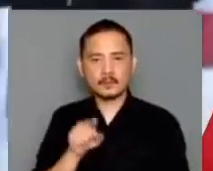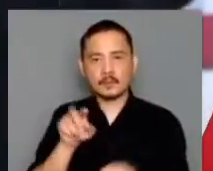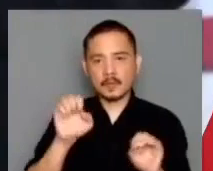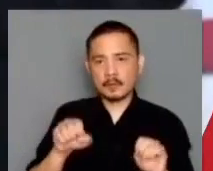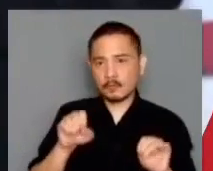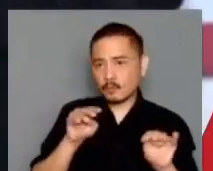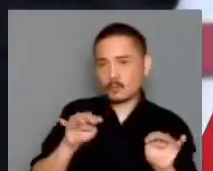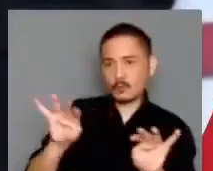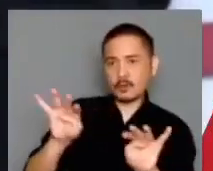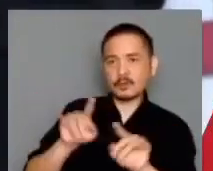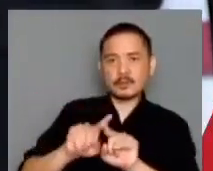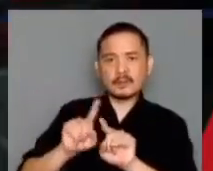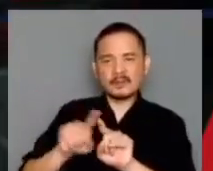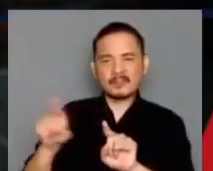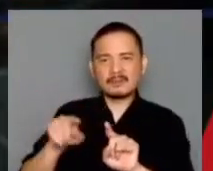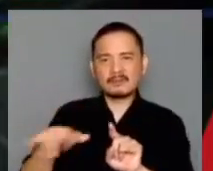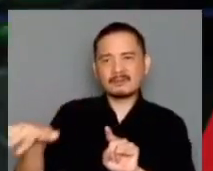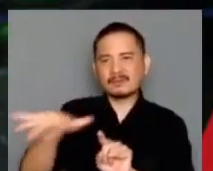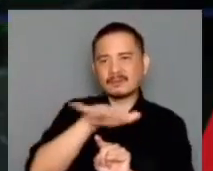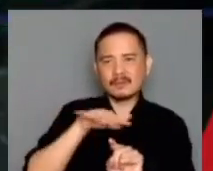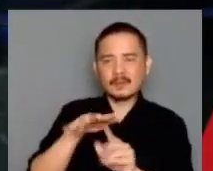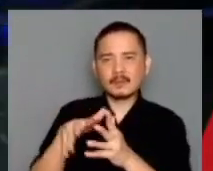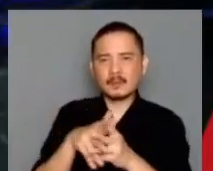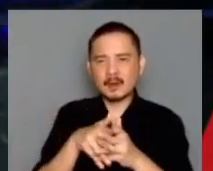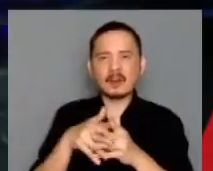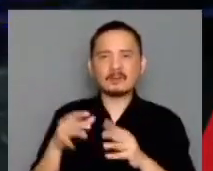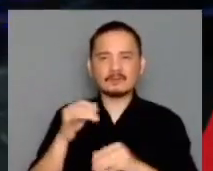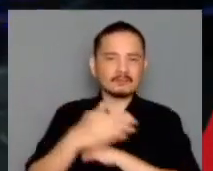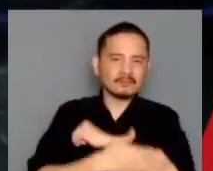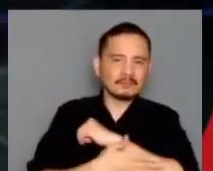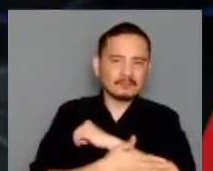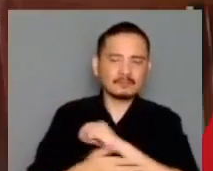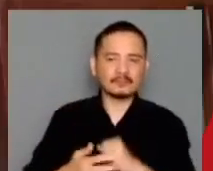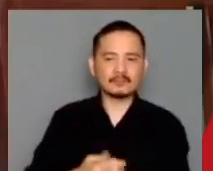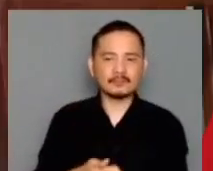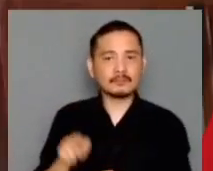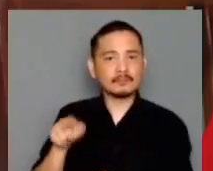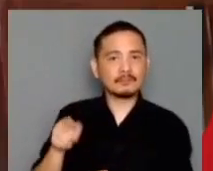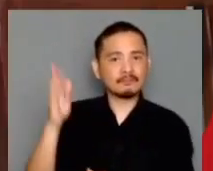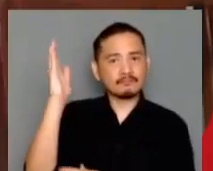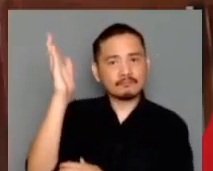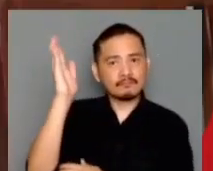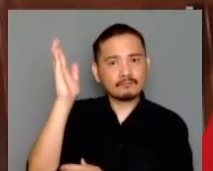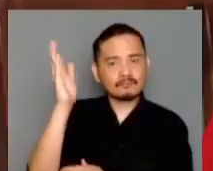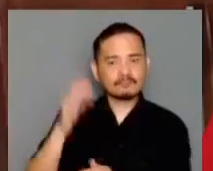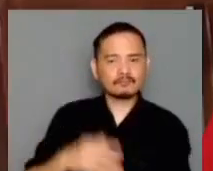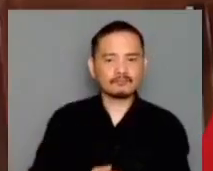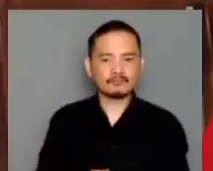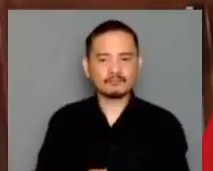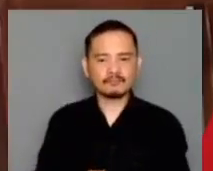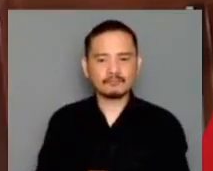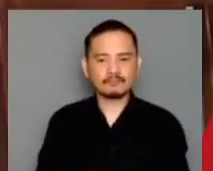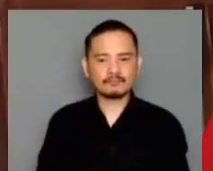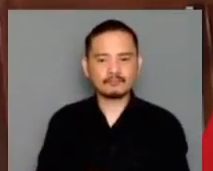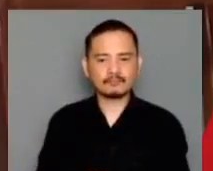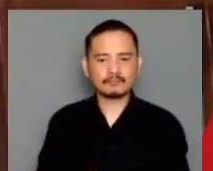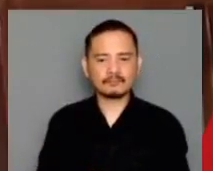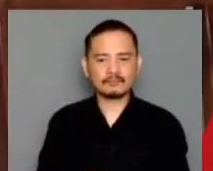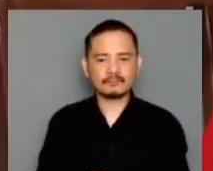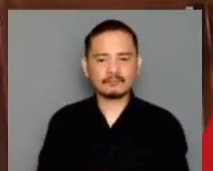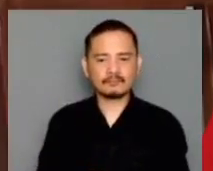bansa. Nagbigay rin sa kanila ng lecture sa pagsusulat ng baybayin ang kapuso nating si Hawi